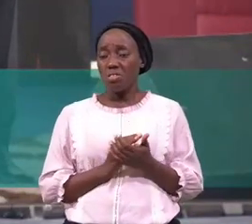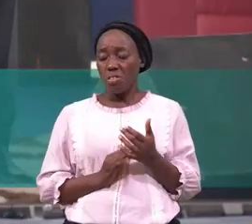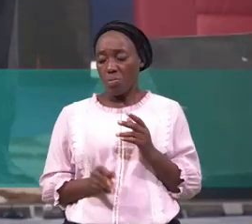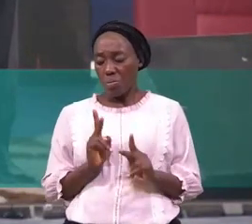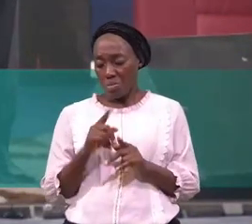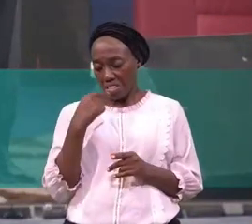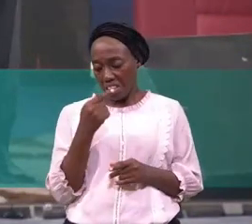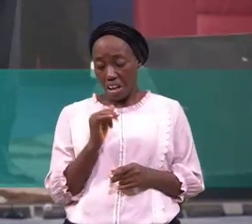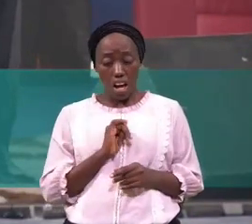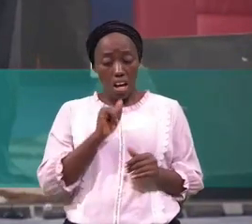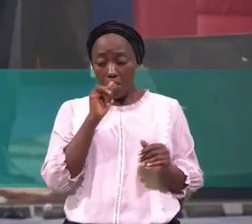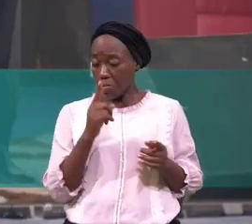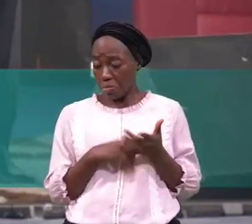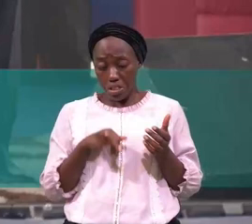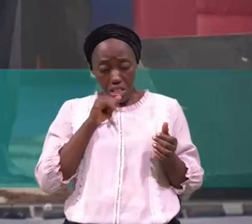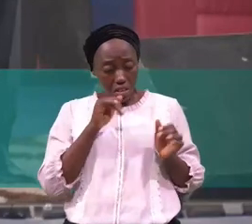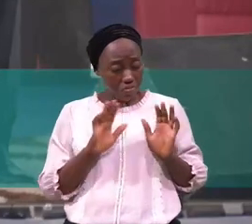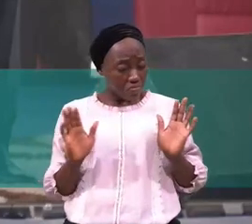Certains disent, ah, je suis ce que je suis. Hein?